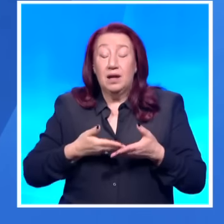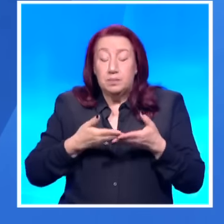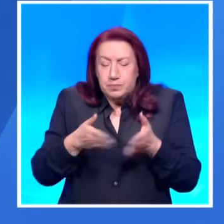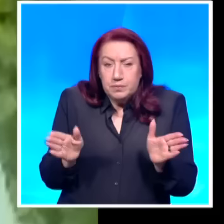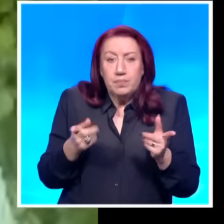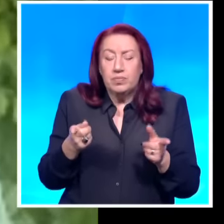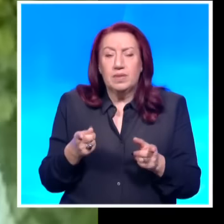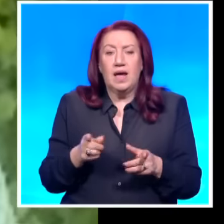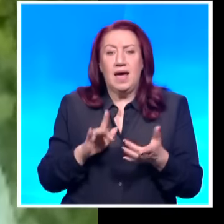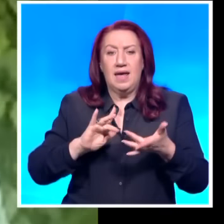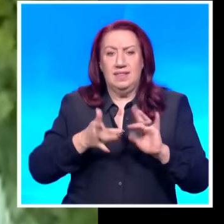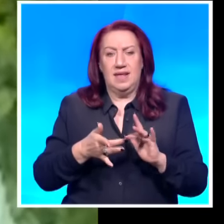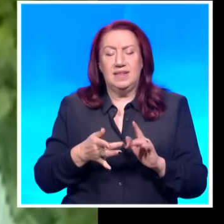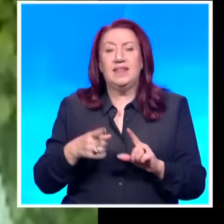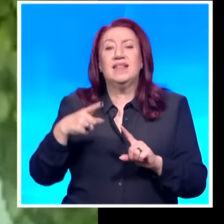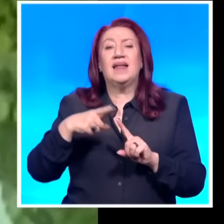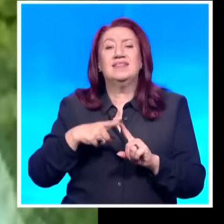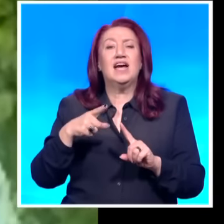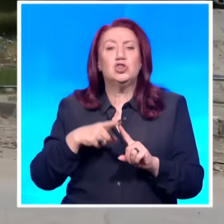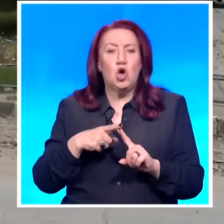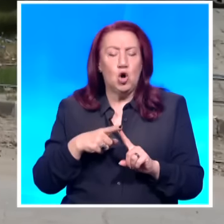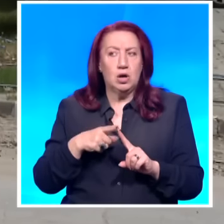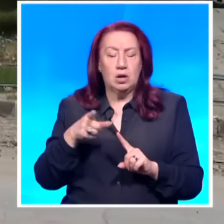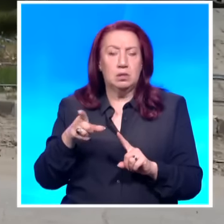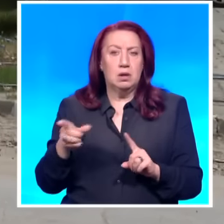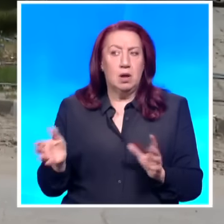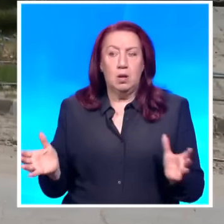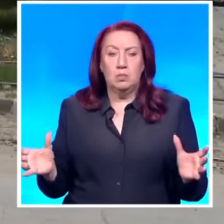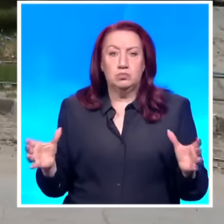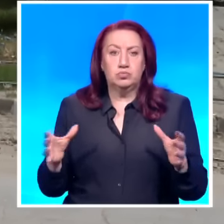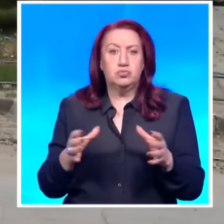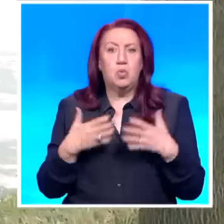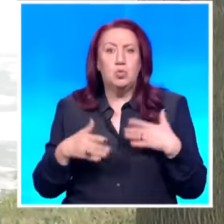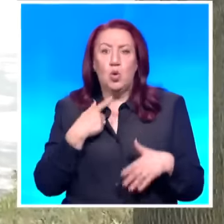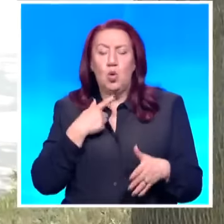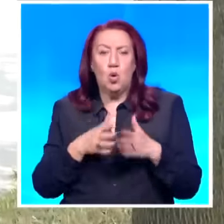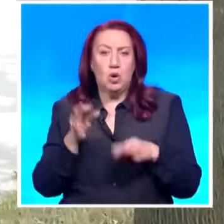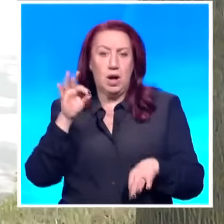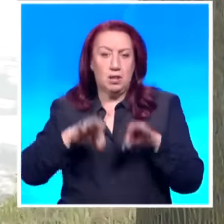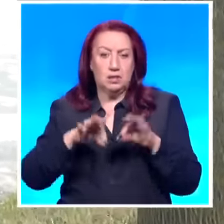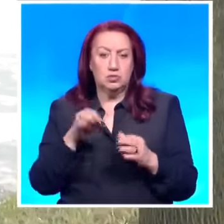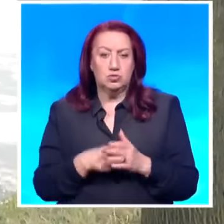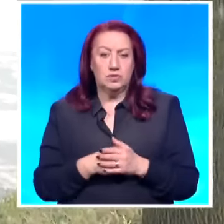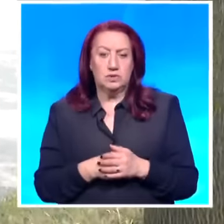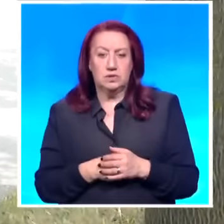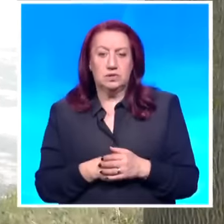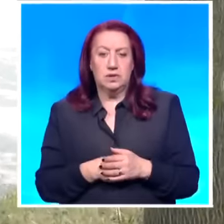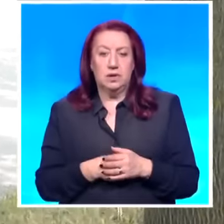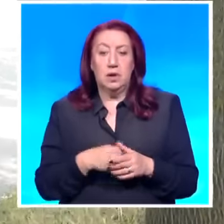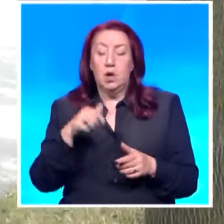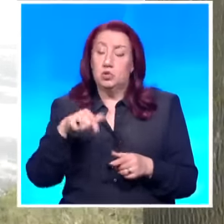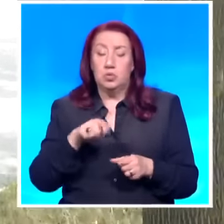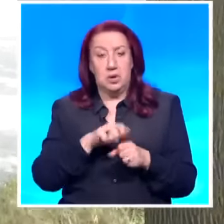откъде, събра много привърженици. Обратно в Неофи Трилски. Пробиниха в мостовите.